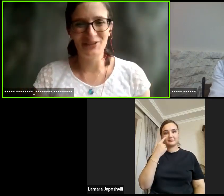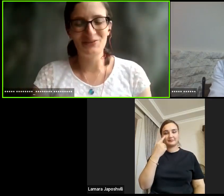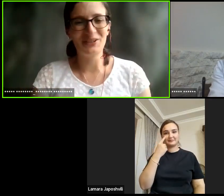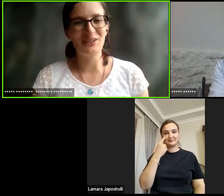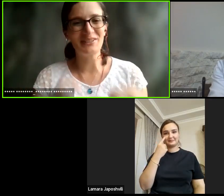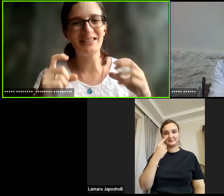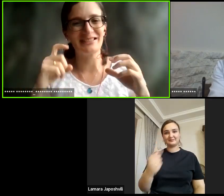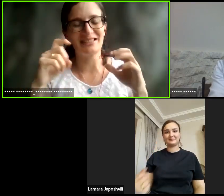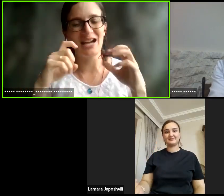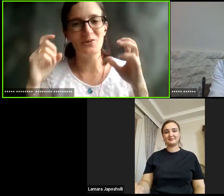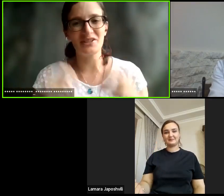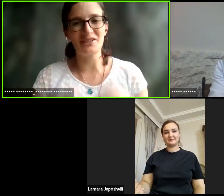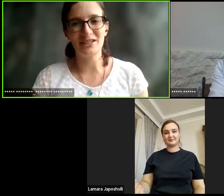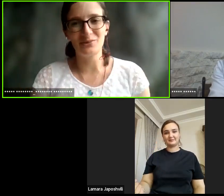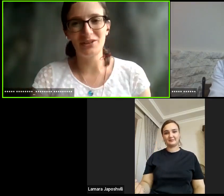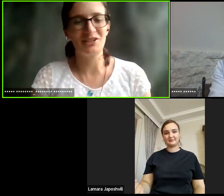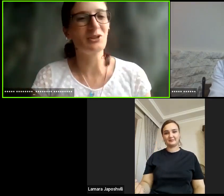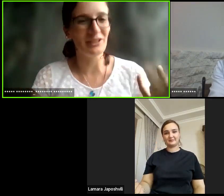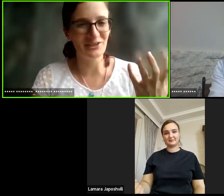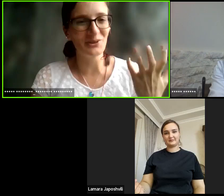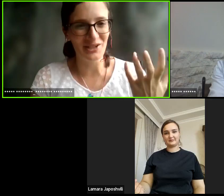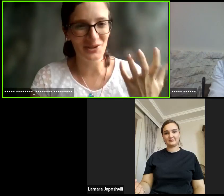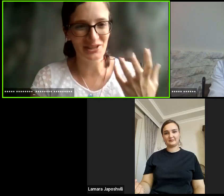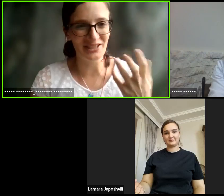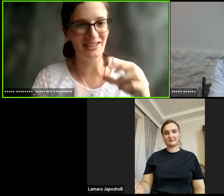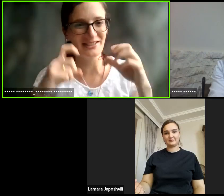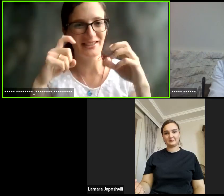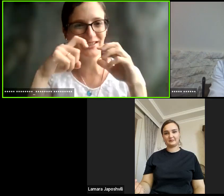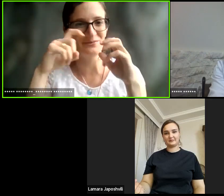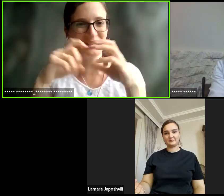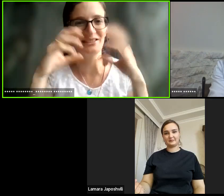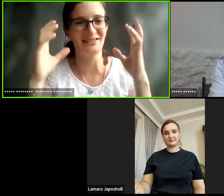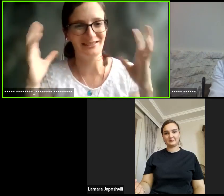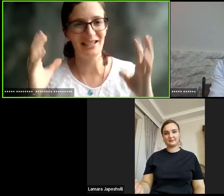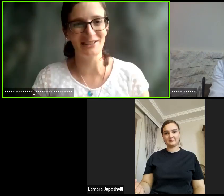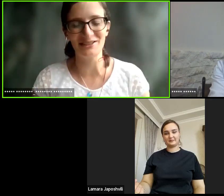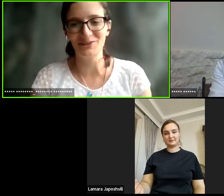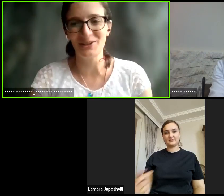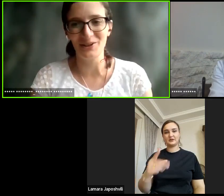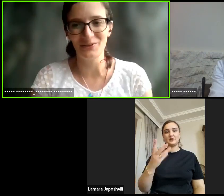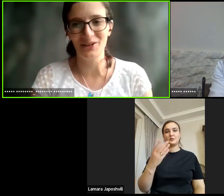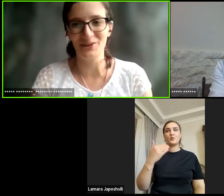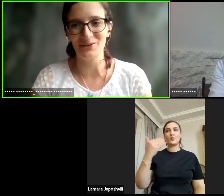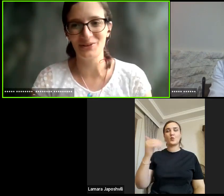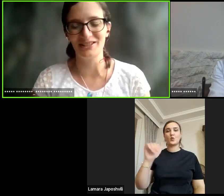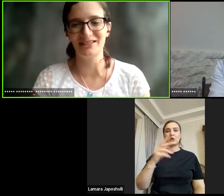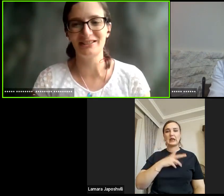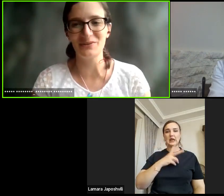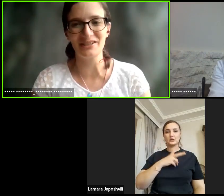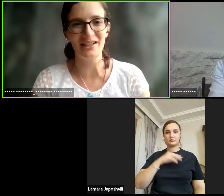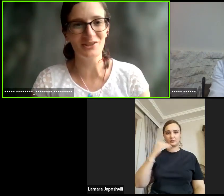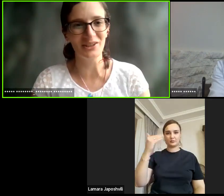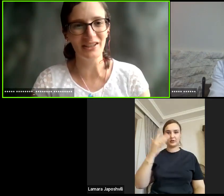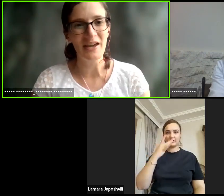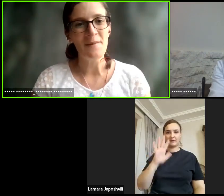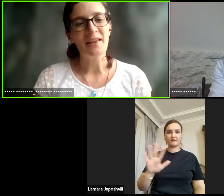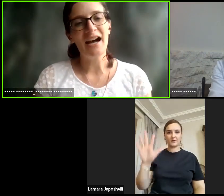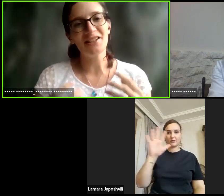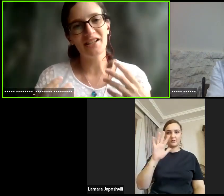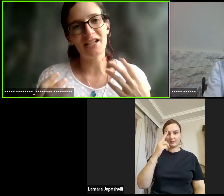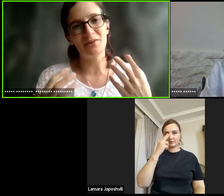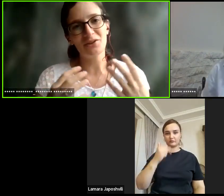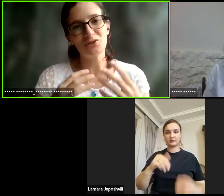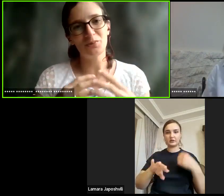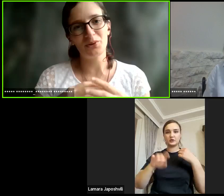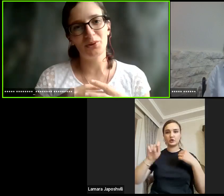ძველი ფილმებიდან ეს კაუჩისებური, შოტლანდიურ ხელჯოხსაც კი ეძახიან, იმდენად ტრადიციულია ხოლმე ევროპისთვის ესეთი ტიპის ხელჯოხი.